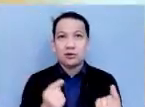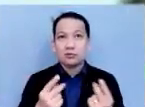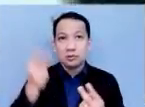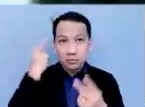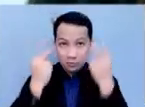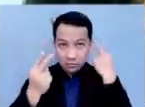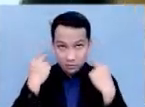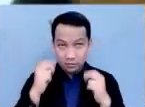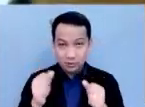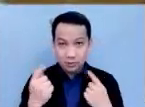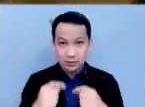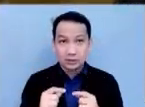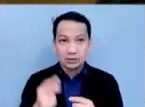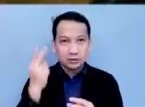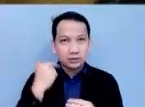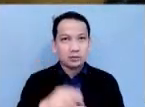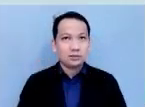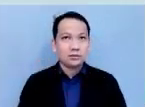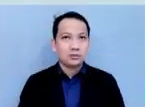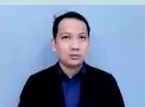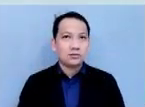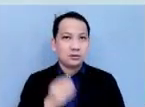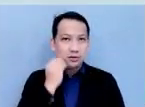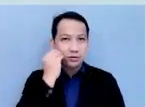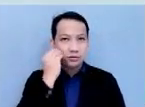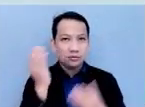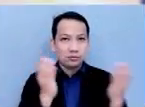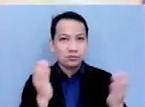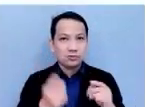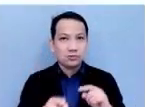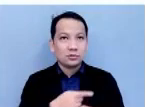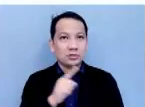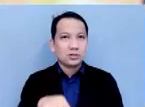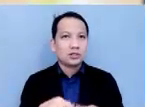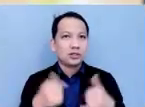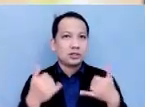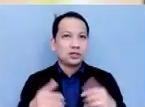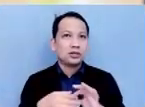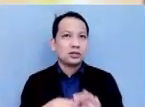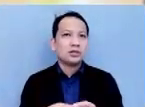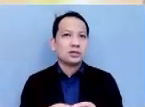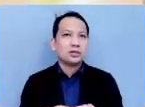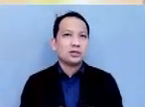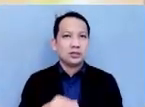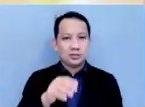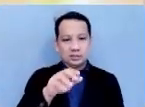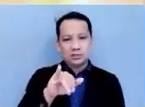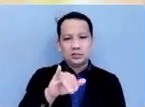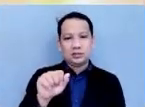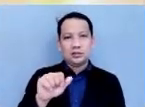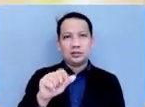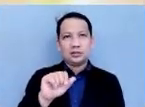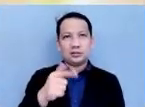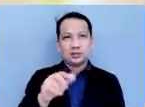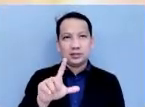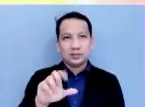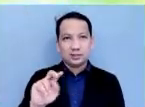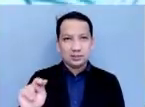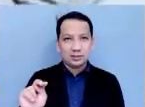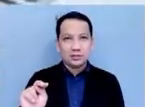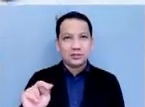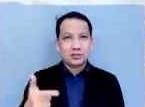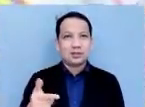ang gupit. Diba, home service. Sino yung unang player? Si Ian Sanggalang. Ayos. Hindi